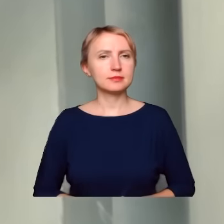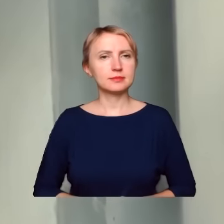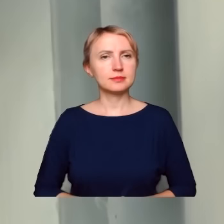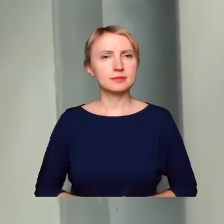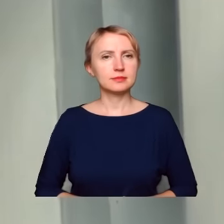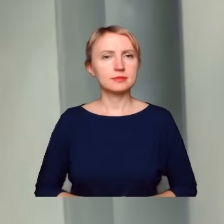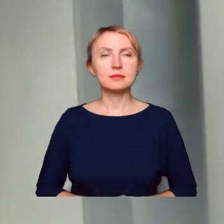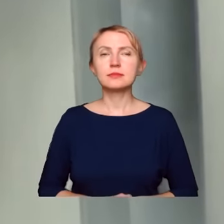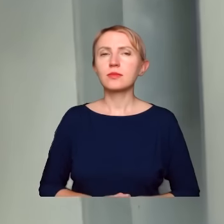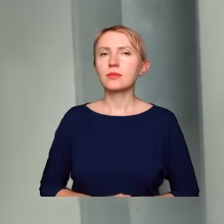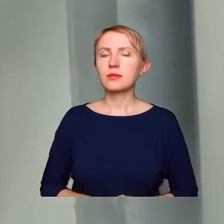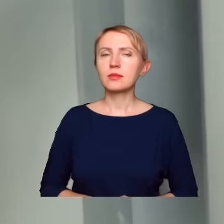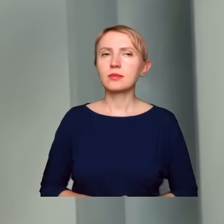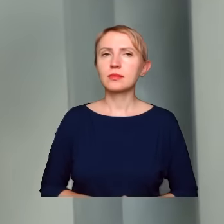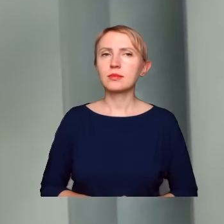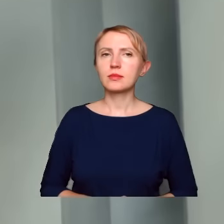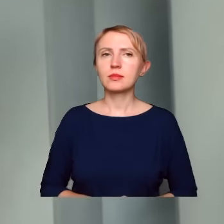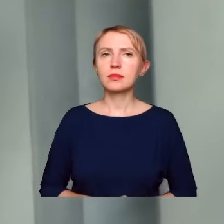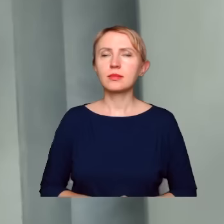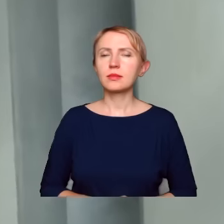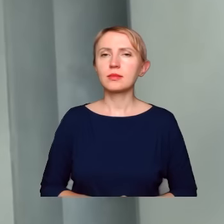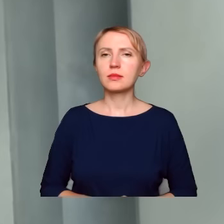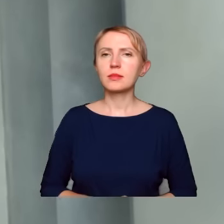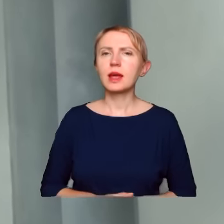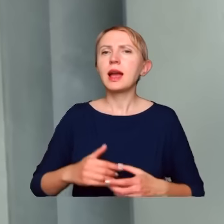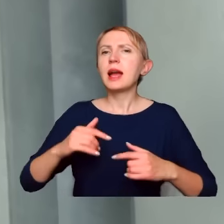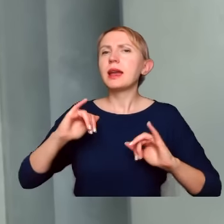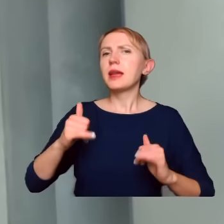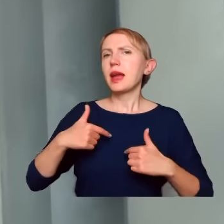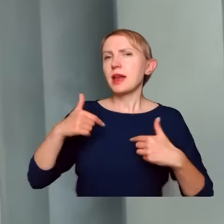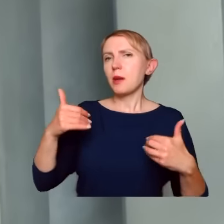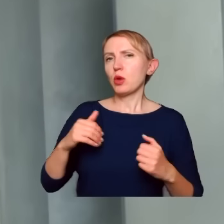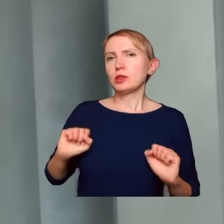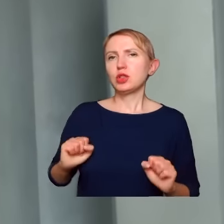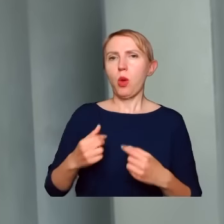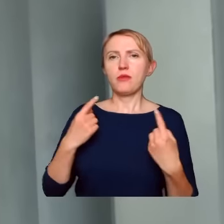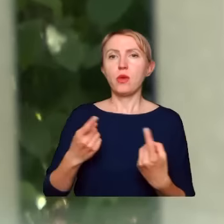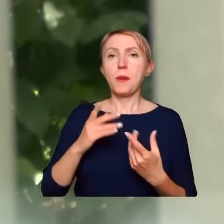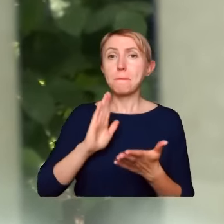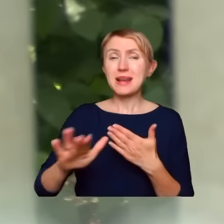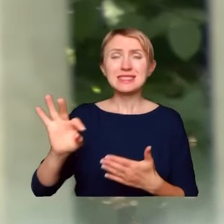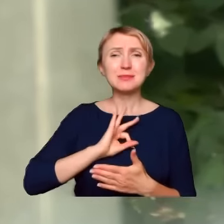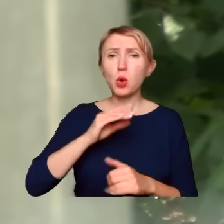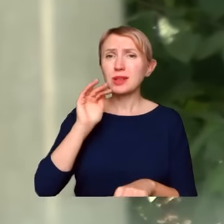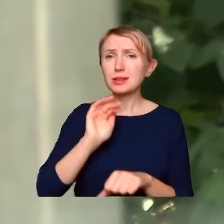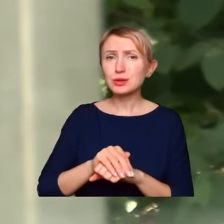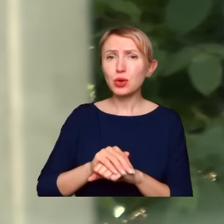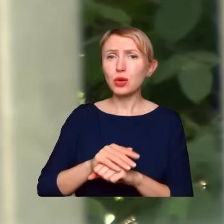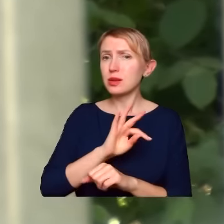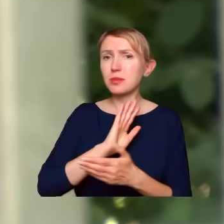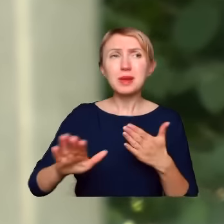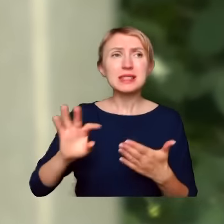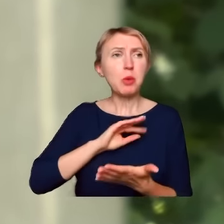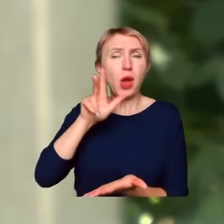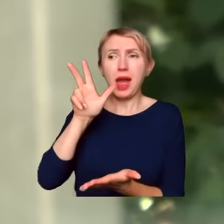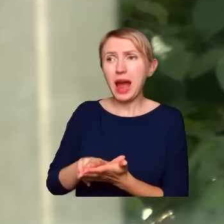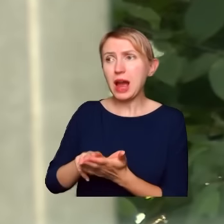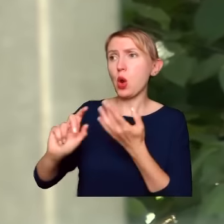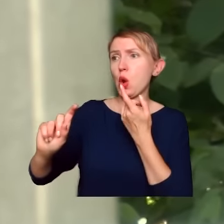Odwołano, no, panie redaktorze, jak mogę funkcjonować w sytuacji, kiedy bez mojej zgody, bez mojej akceptacji odwołuje